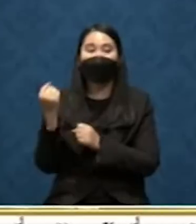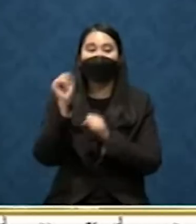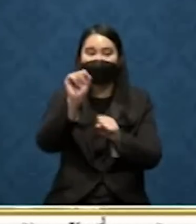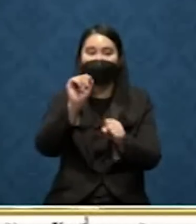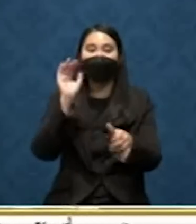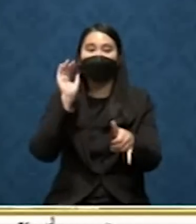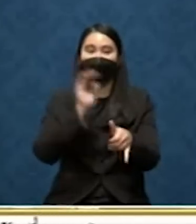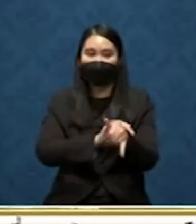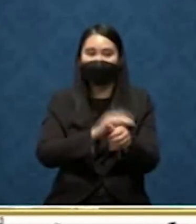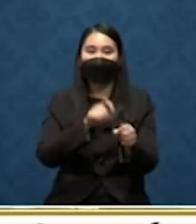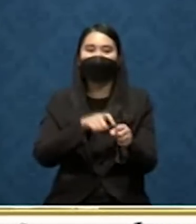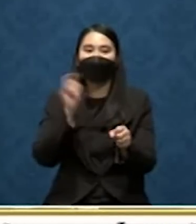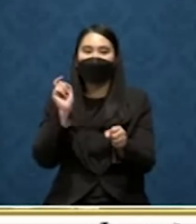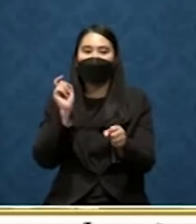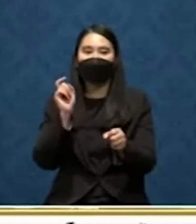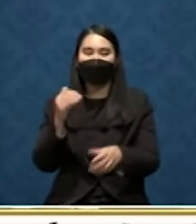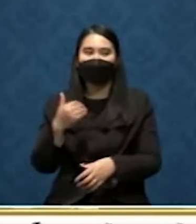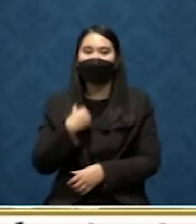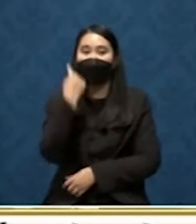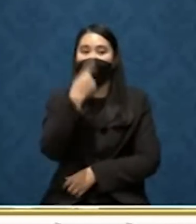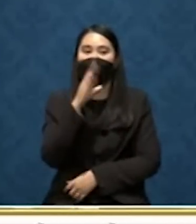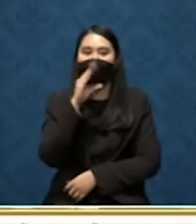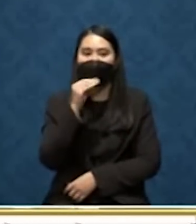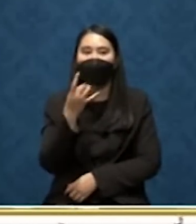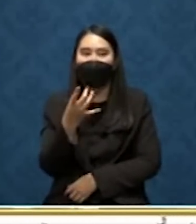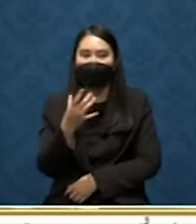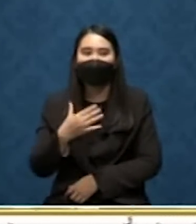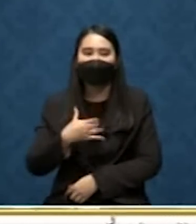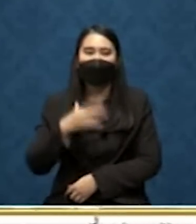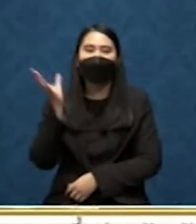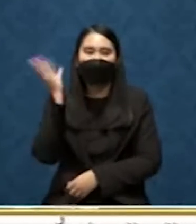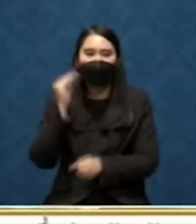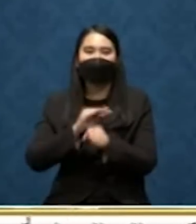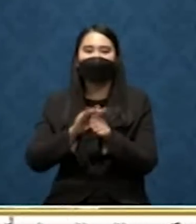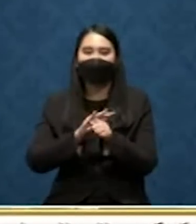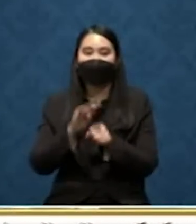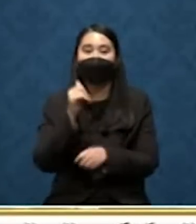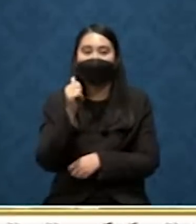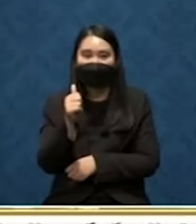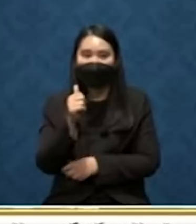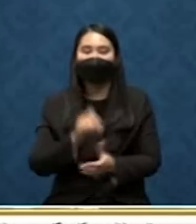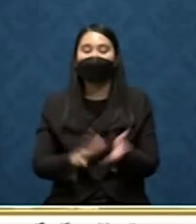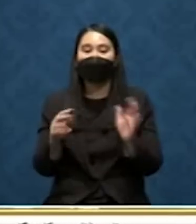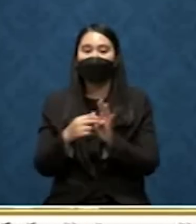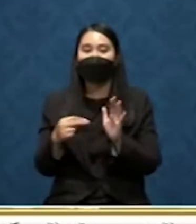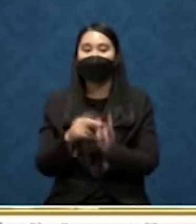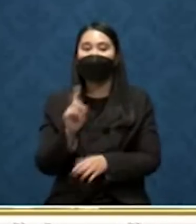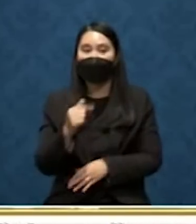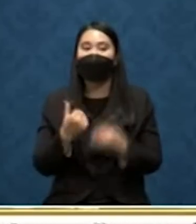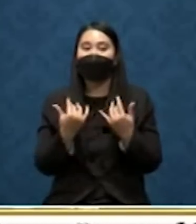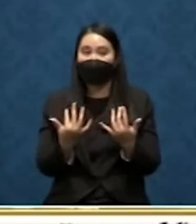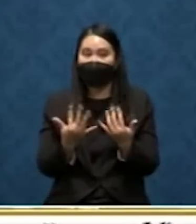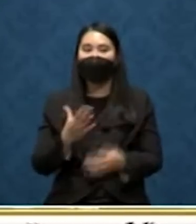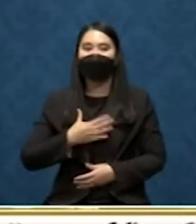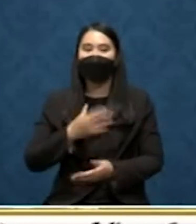ก็อนุมัติออกมาใครพูดอะไรบ้างผมกพอทราบอยู่เอาเป็วาเรื่องนี้ผมจะมีการ